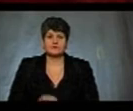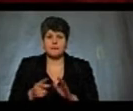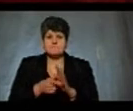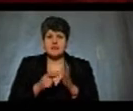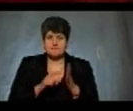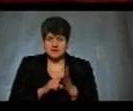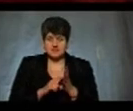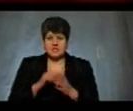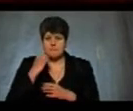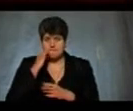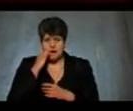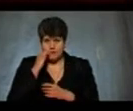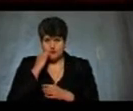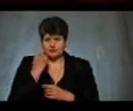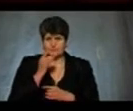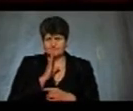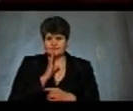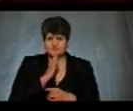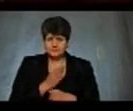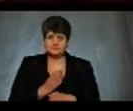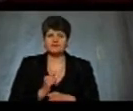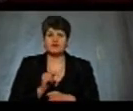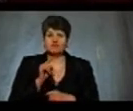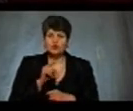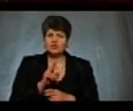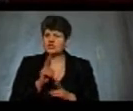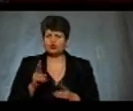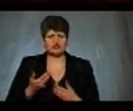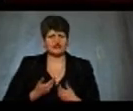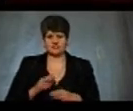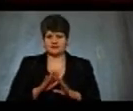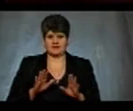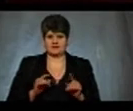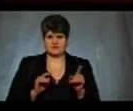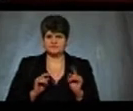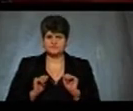Приміщення бабусі, у неї з дівчат, воно там ніхто не живе.